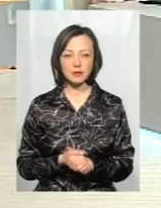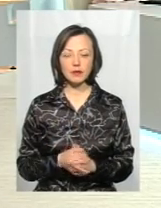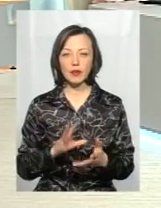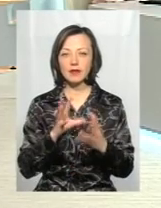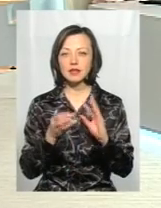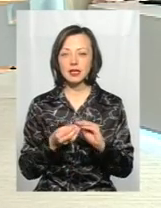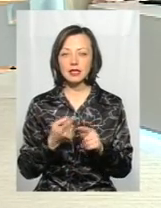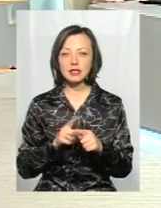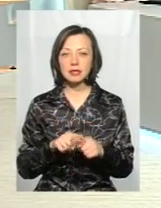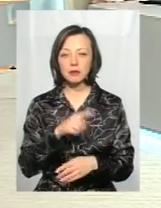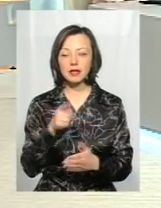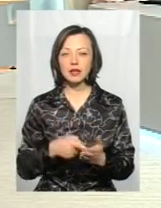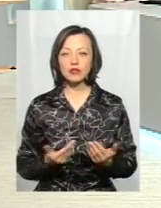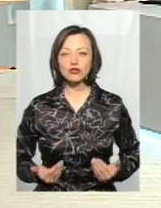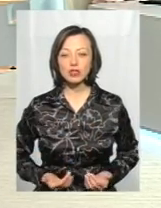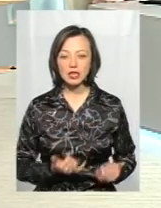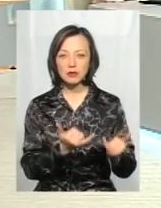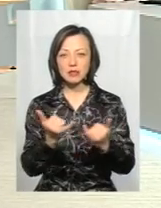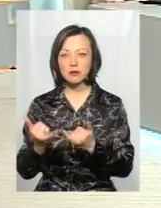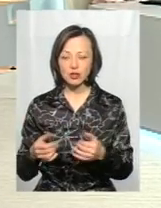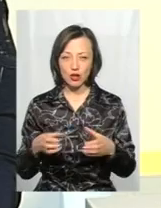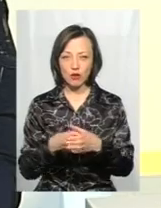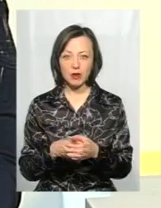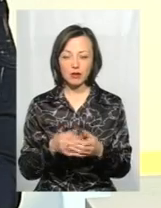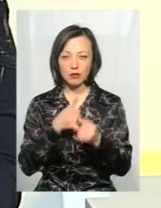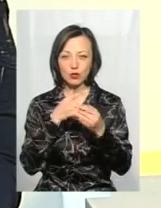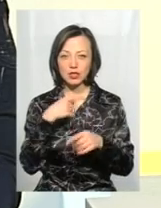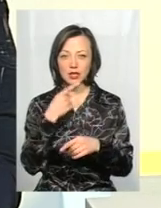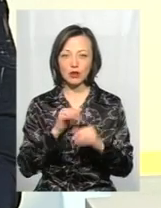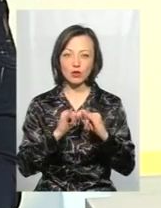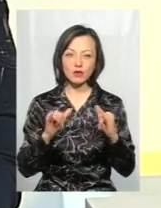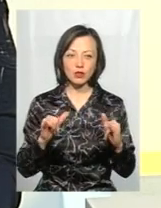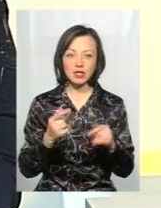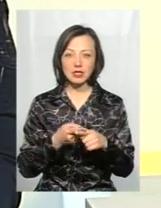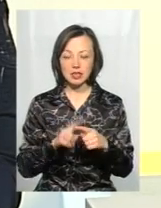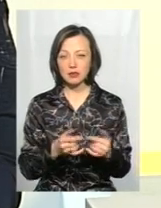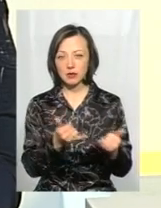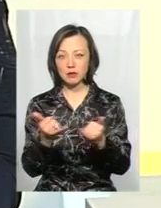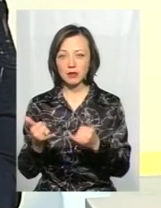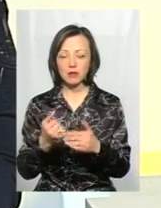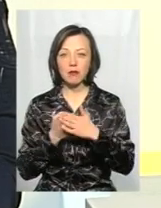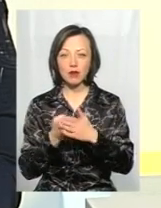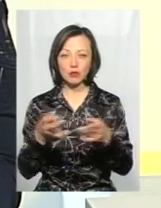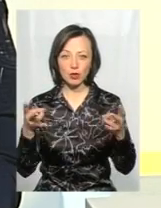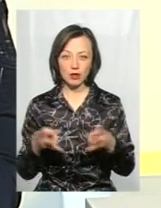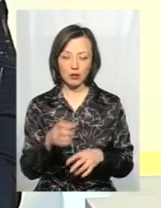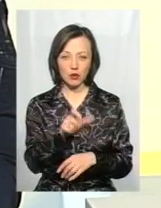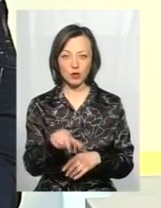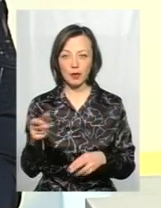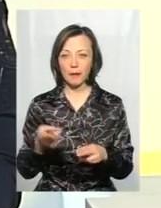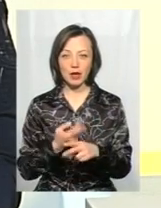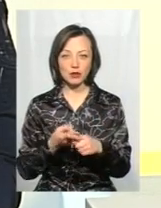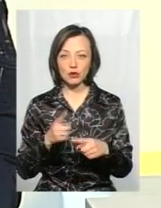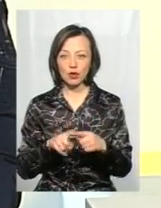питання життєзабезпечення, життєдіяльності громади. Тут не можна сказати, розвитковий він. Це забезпечення базових потреб мешканців. Без